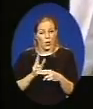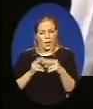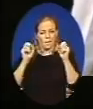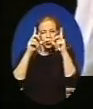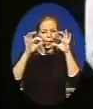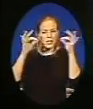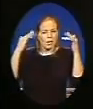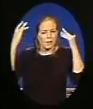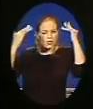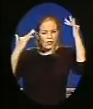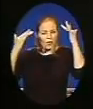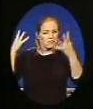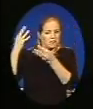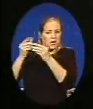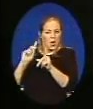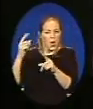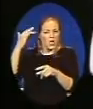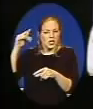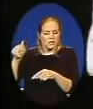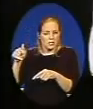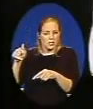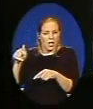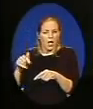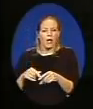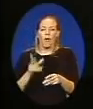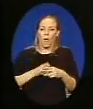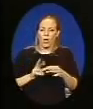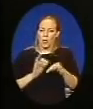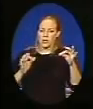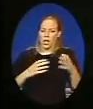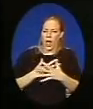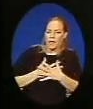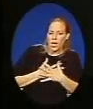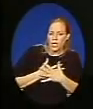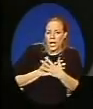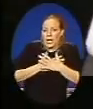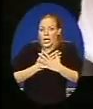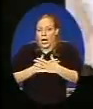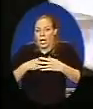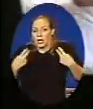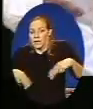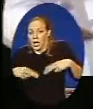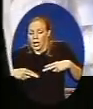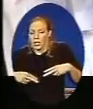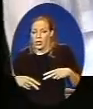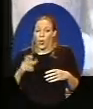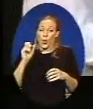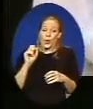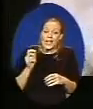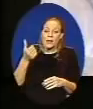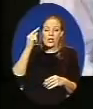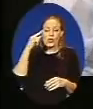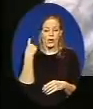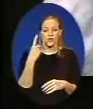קודם. הוא נוטה להתרכך, לפחד, להתגעגע, הוא כמעט אומר לעצמו שיהיה אלוהים. למה לא? מי יודע?